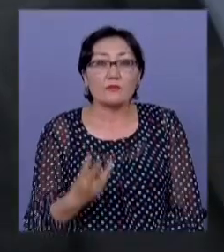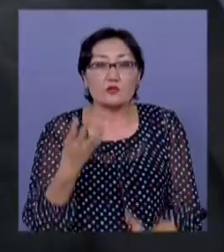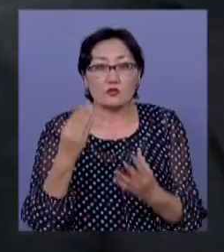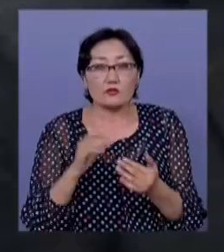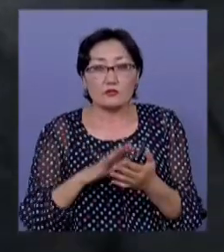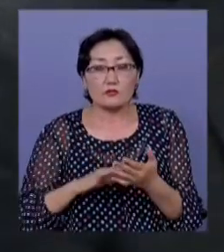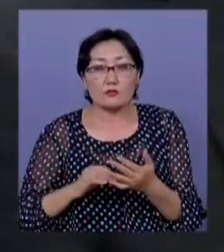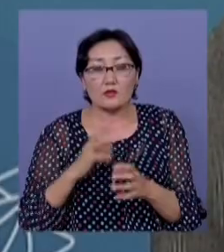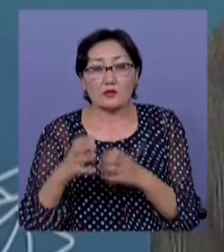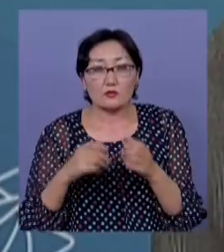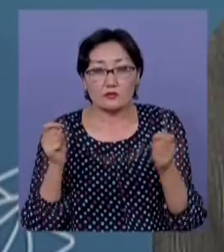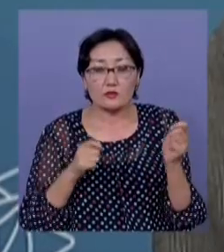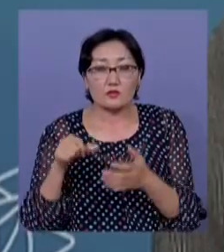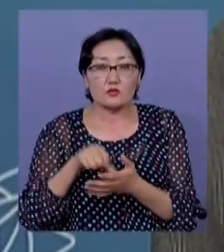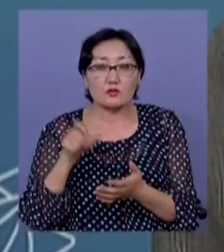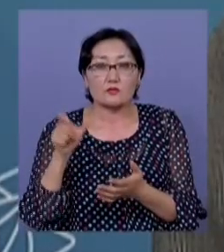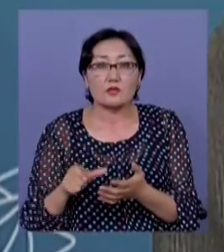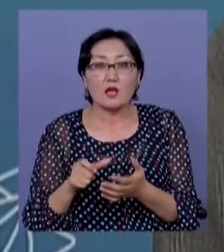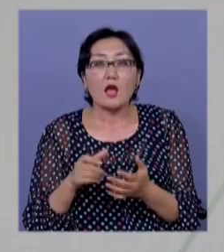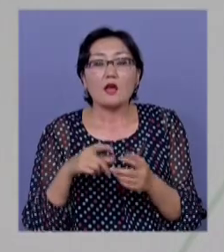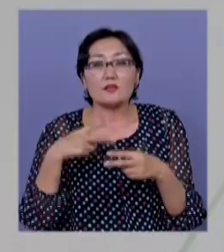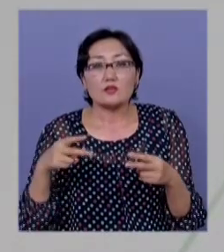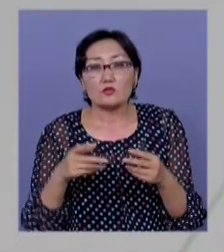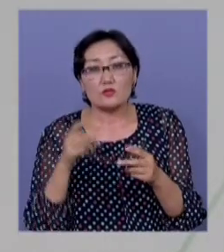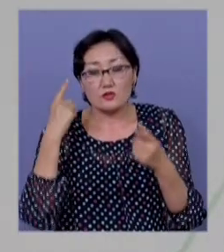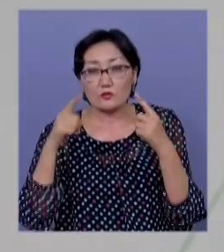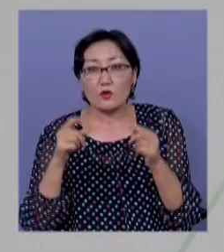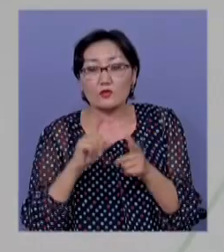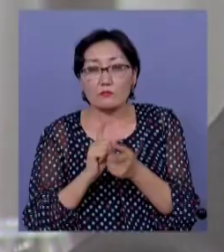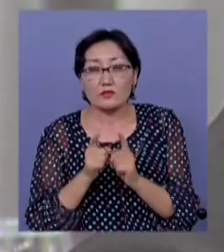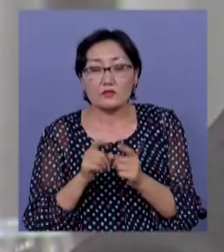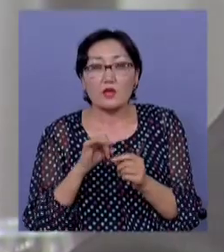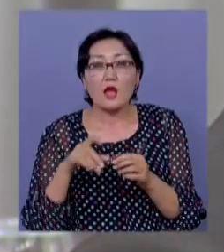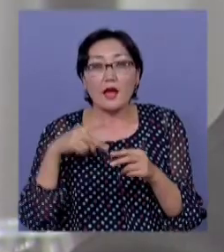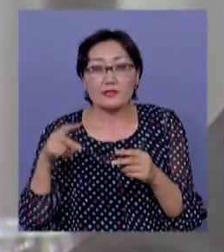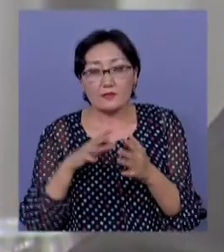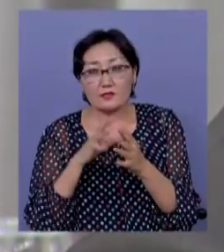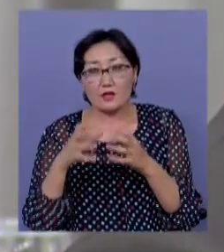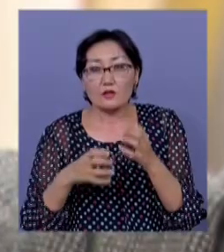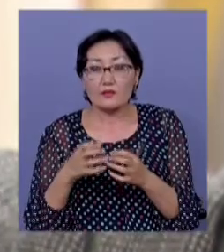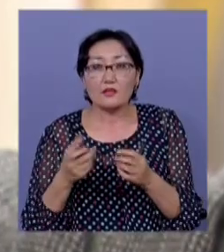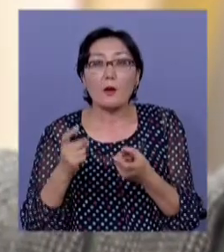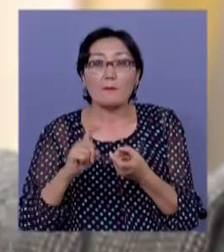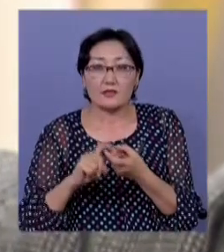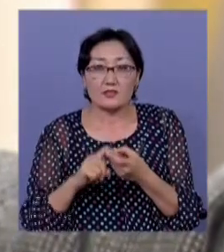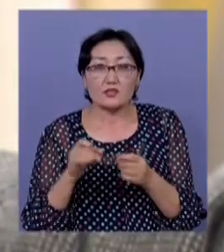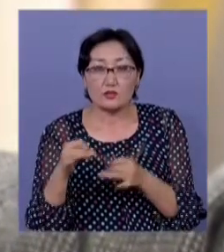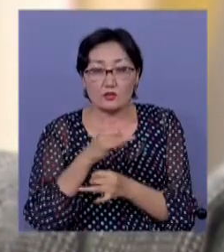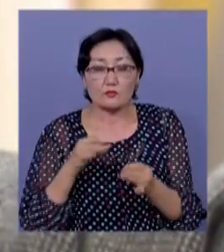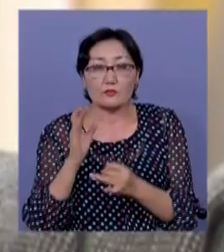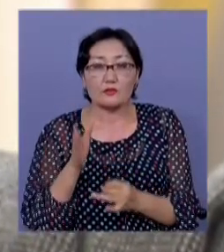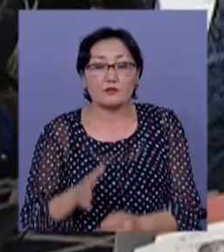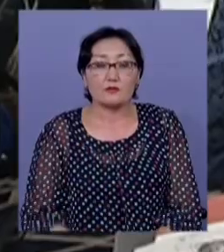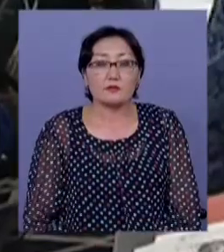созылатын халықаралық форум барысында қатысушылар көркем шығармаларды аудару мәселесімен қатар әдебиет әлеміндегі байланысты да сөз етеді. Арнат Дүйсен,